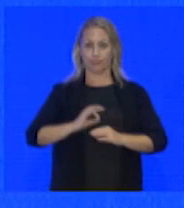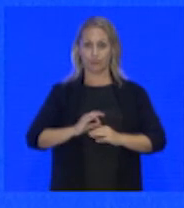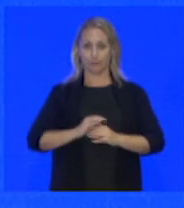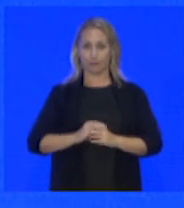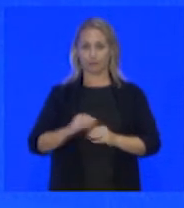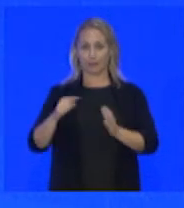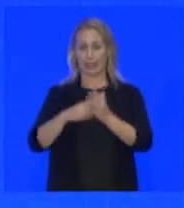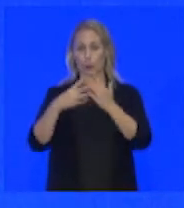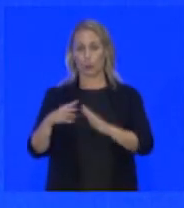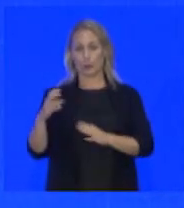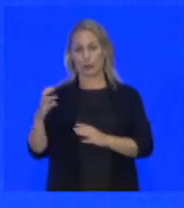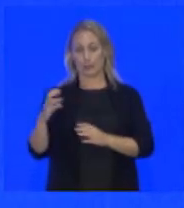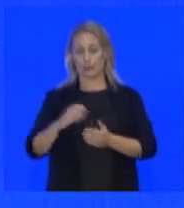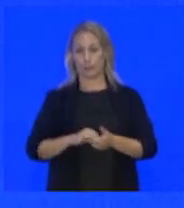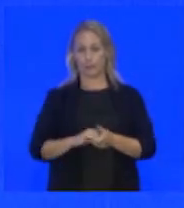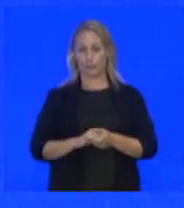1903.